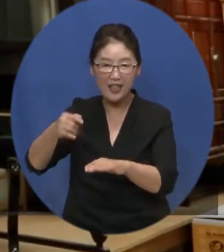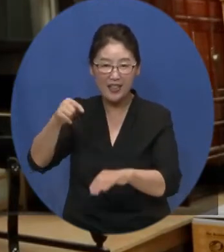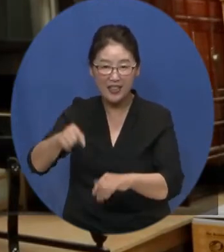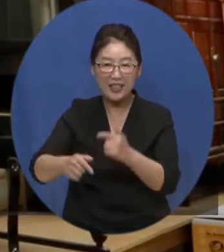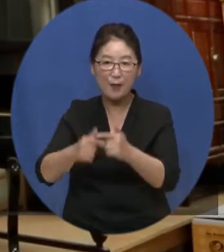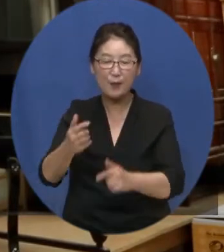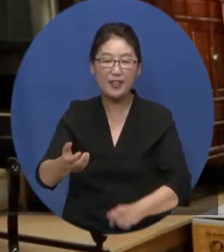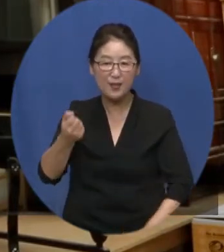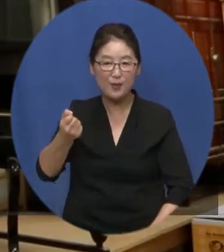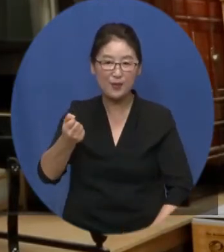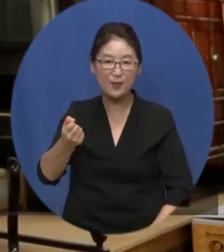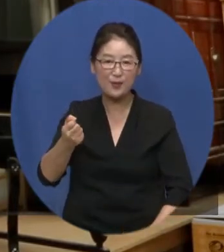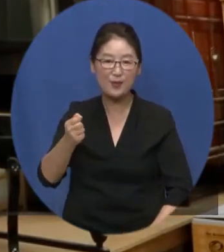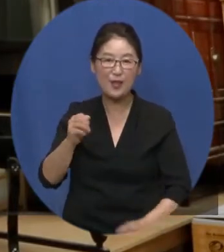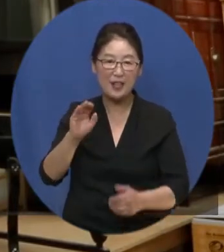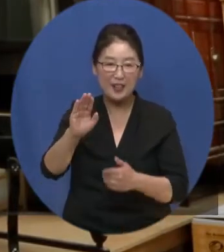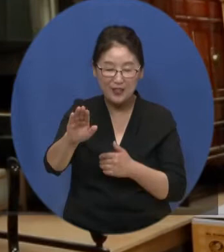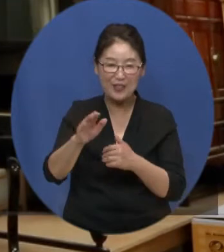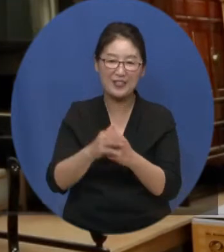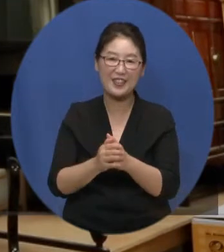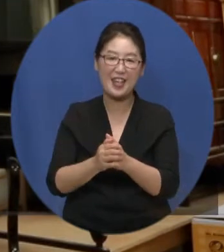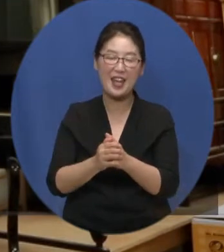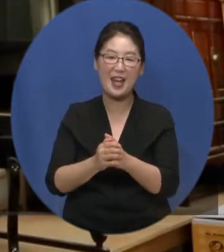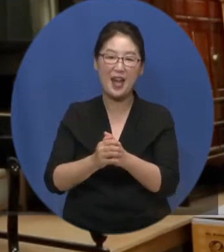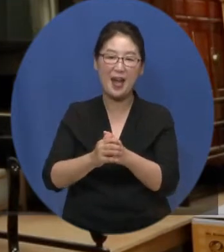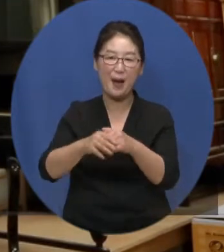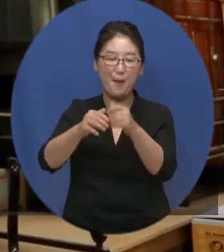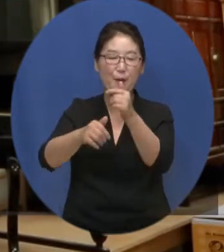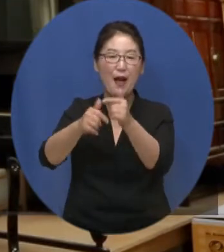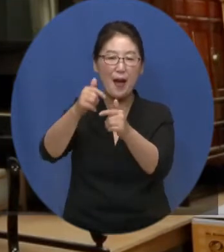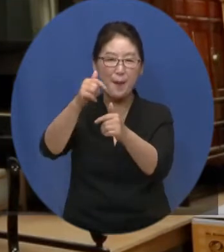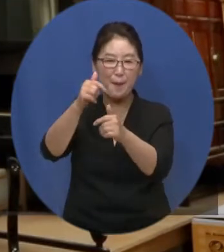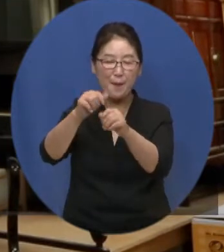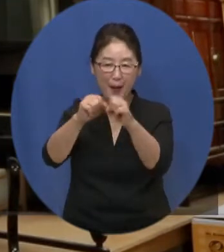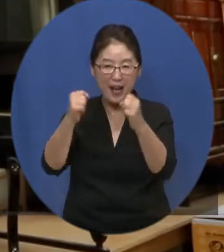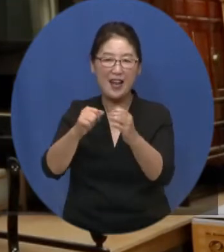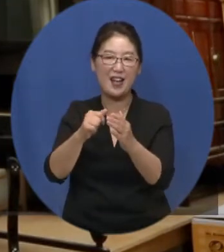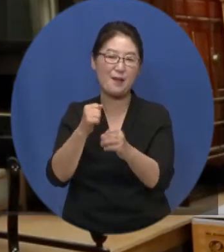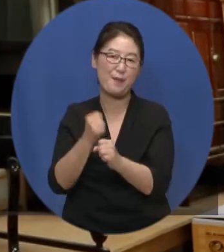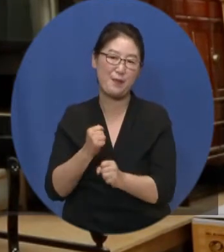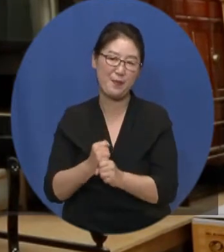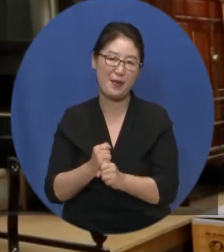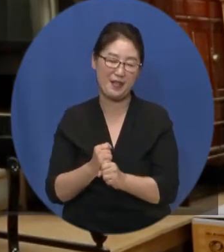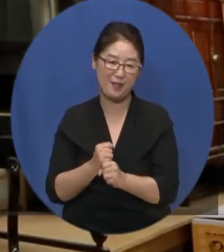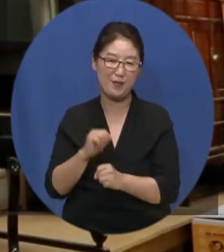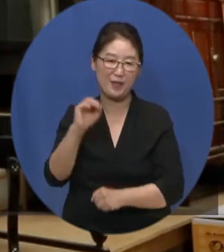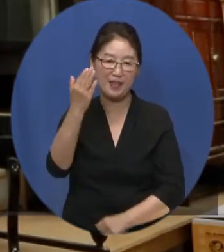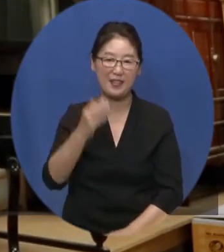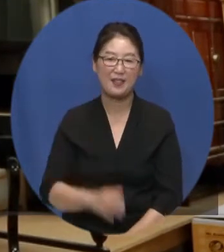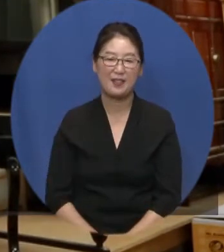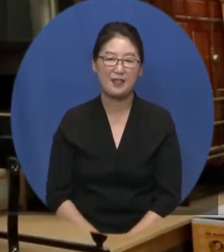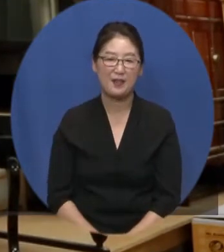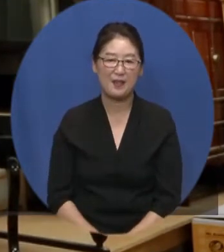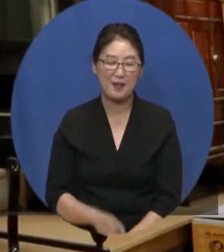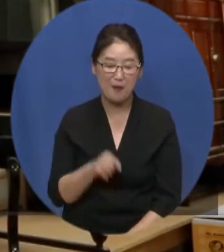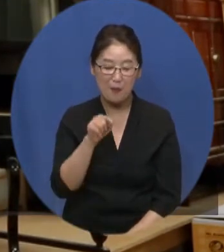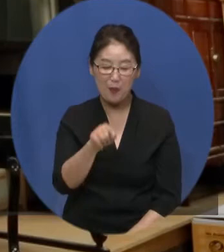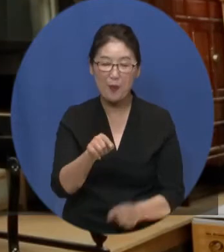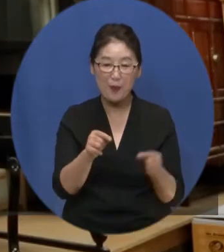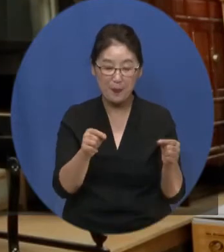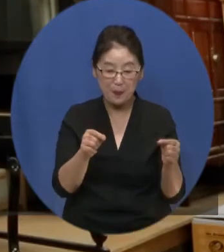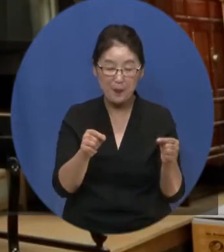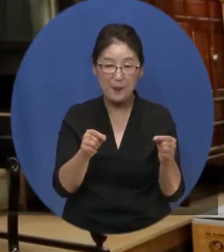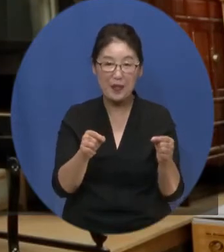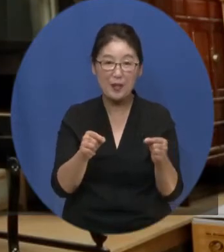후부터 이제 공정히 시작이 되는거죠 뭐 여기는 13 ng 끼고